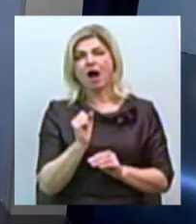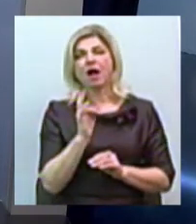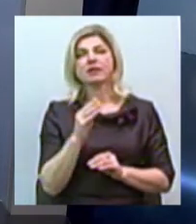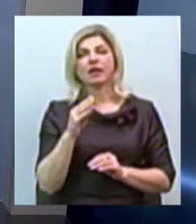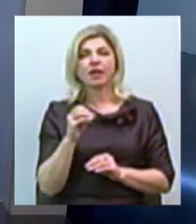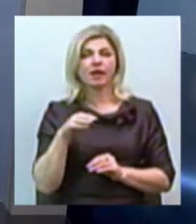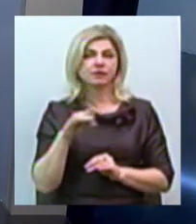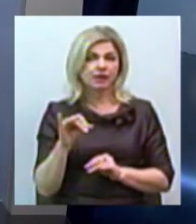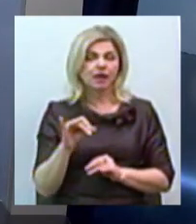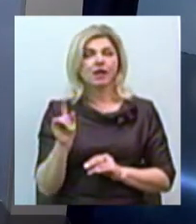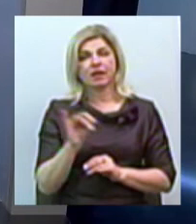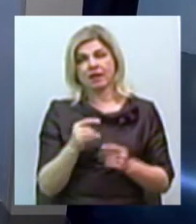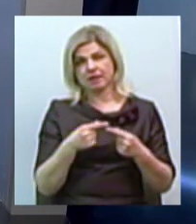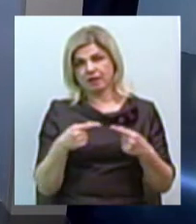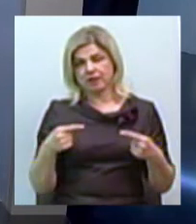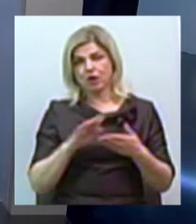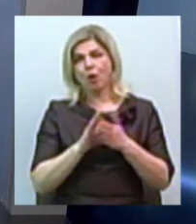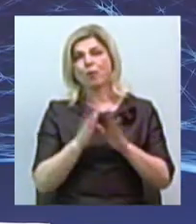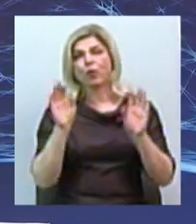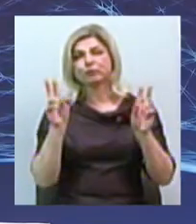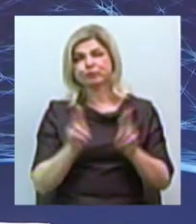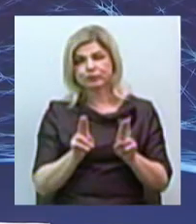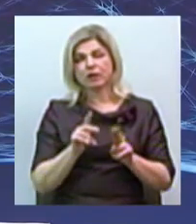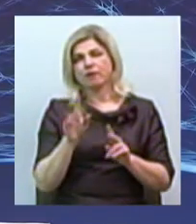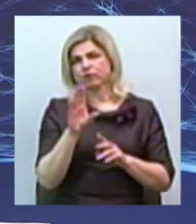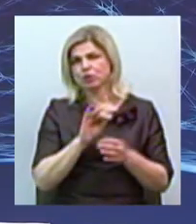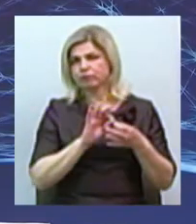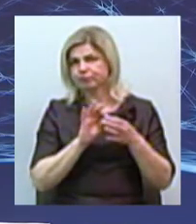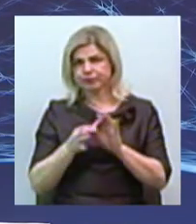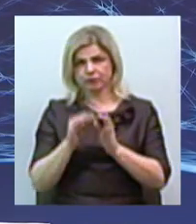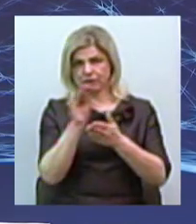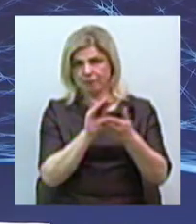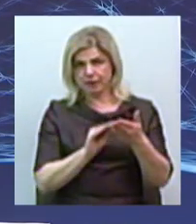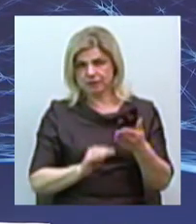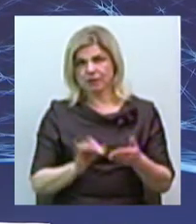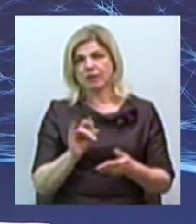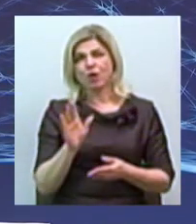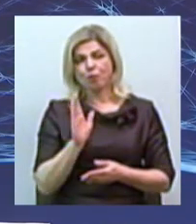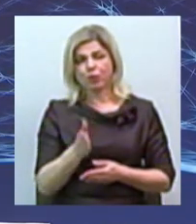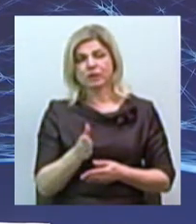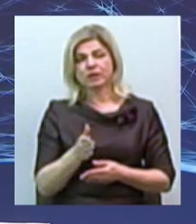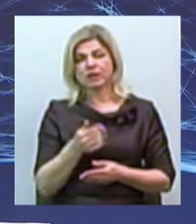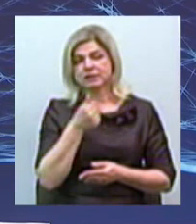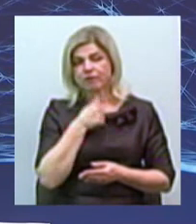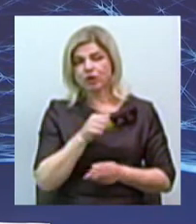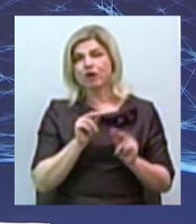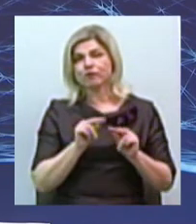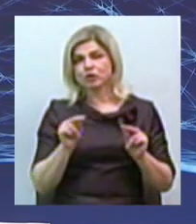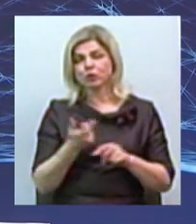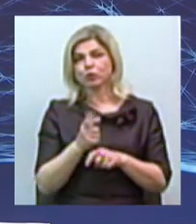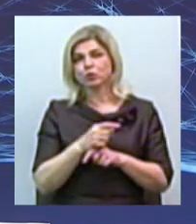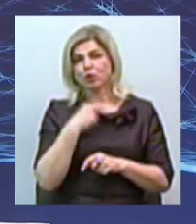так далі, тобто в положенні все детально розписане, і кожен, хто приймає рішення, що він буде проходити сертифікацію, вчитель